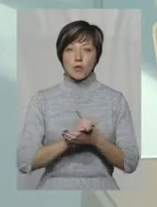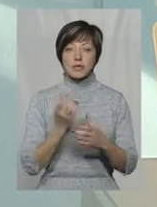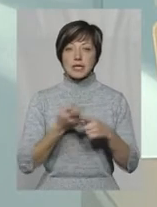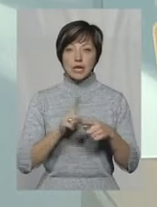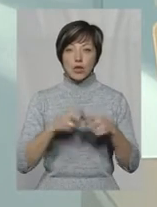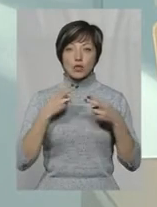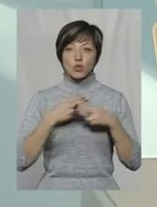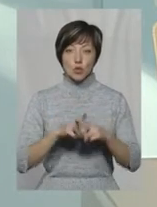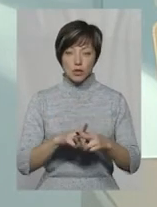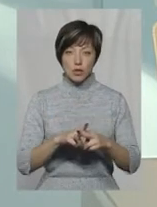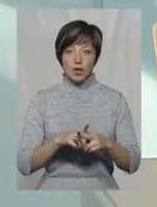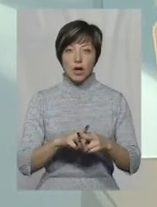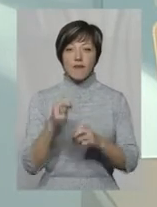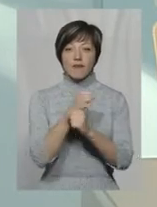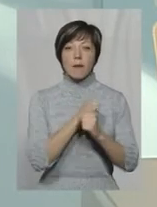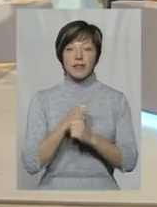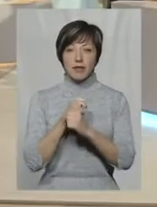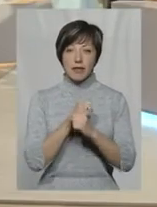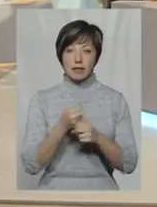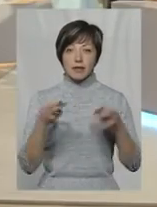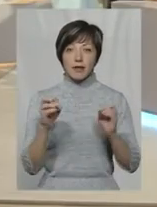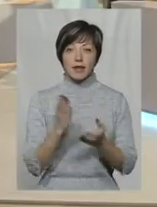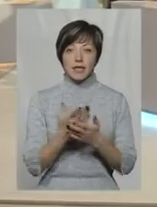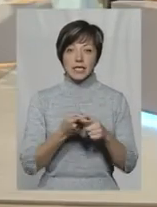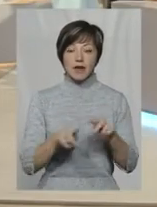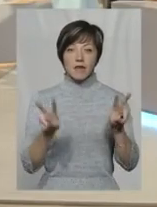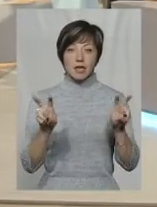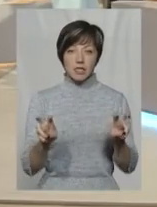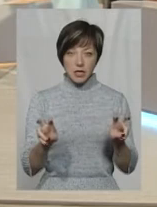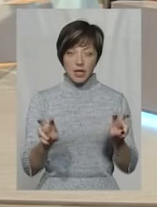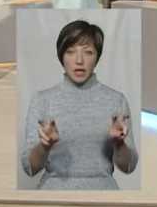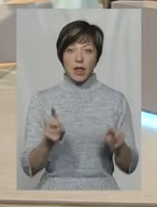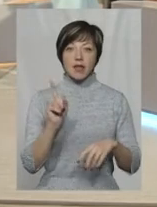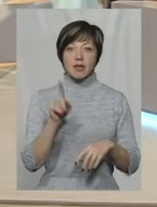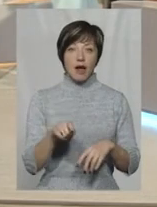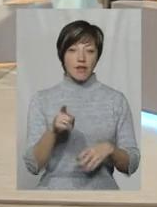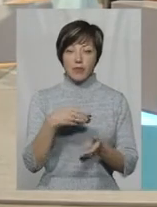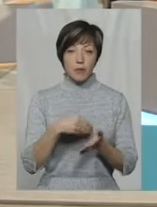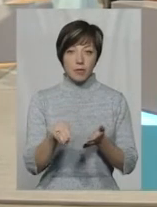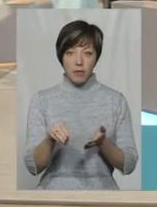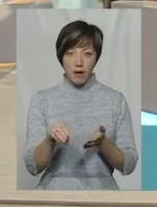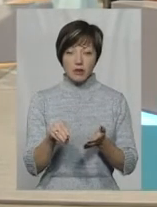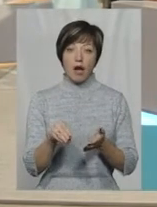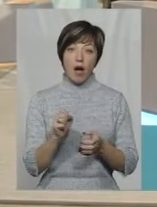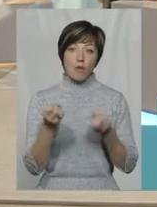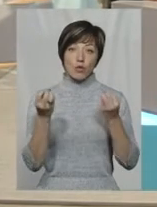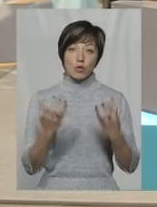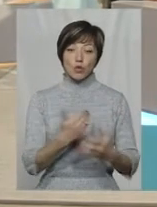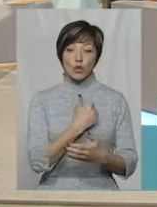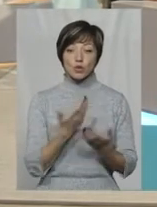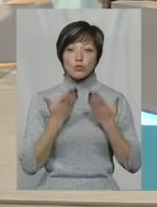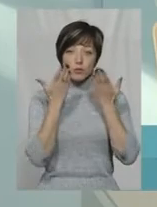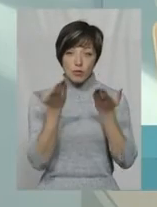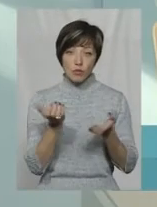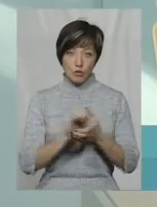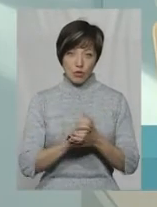цією інструкцією в аптеці, де є ця вакцина. Навіть ви не придбаєте її, а просто хочете